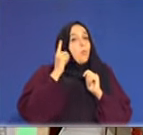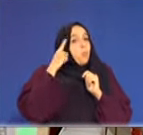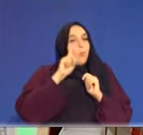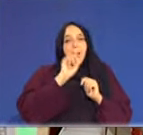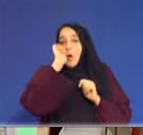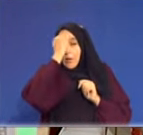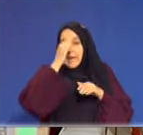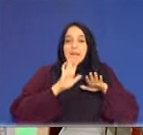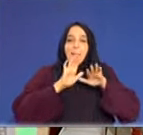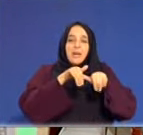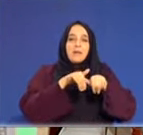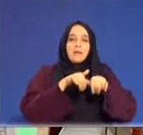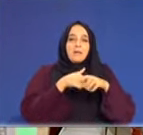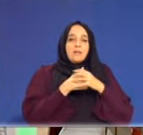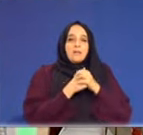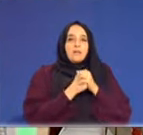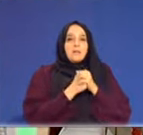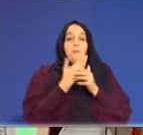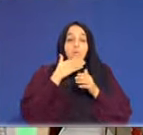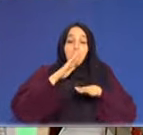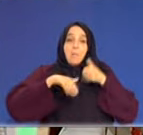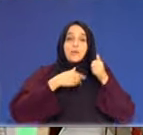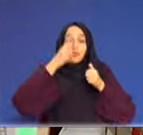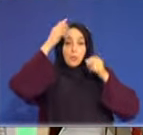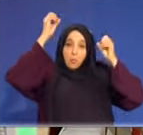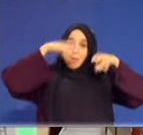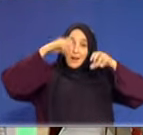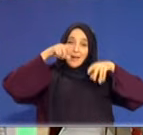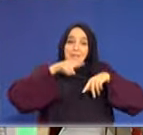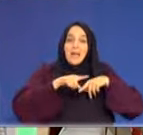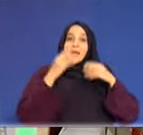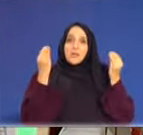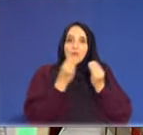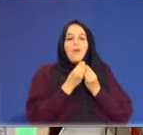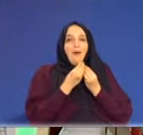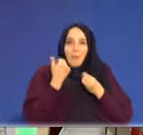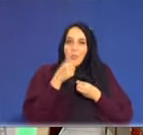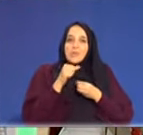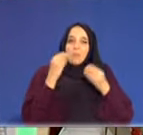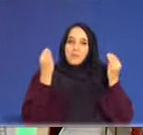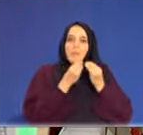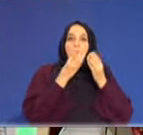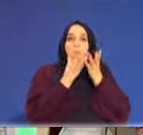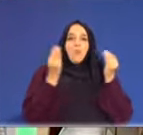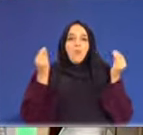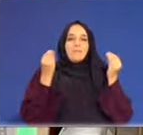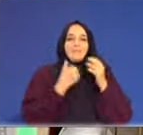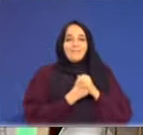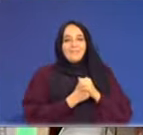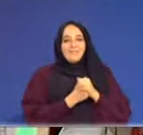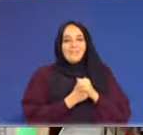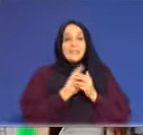ذي زمر ثنسن ذي ثذر ثنسن وذي بارك ربي ذي المصالحة إقدران يرسم. بارك الله